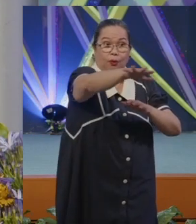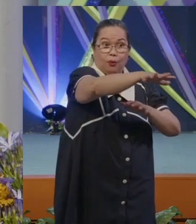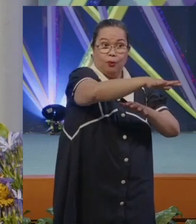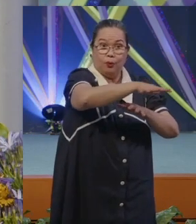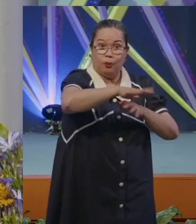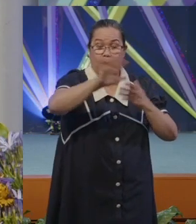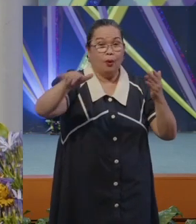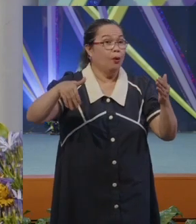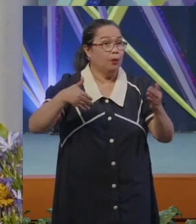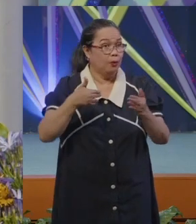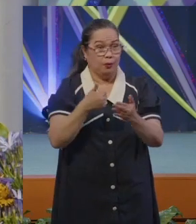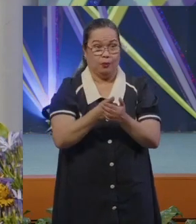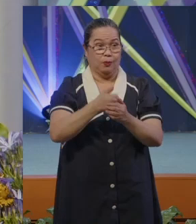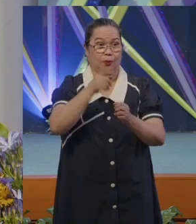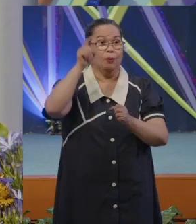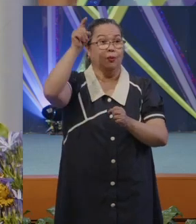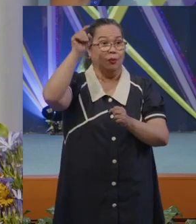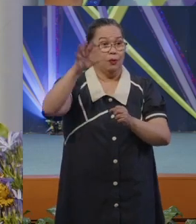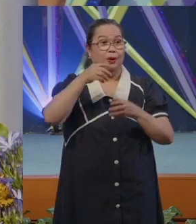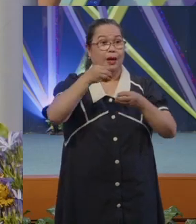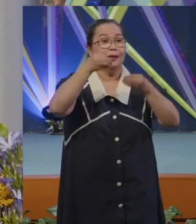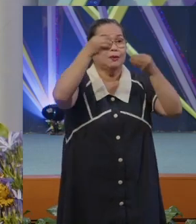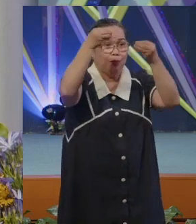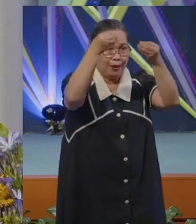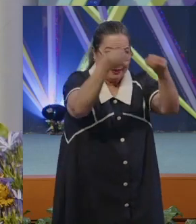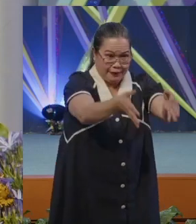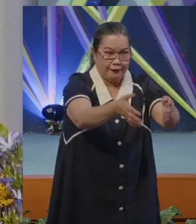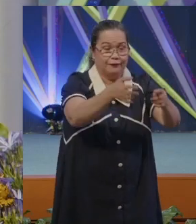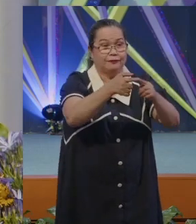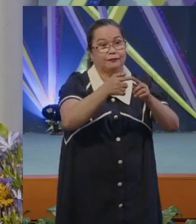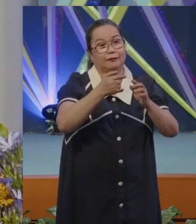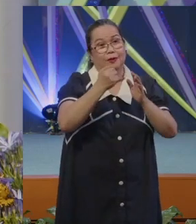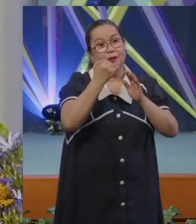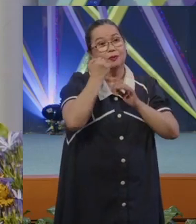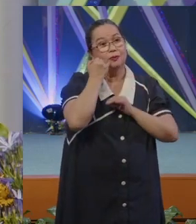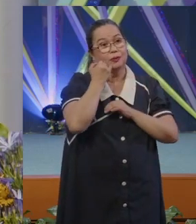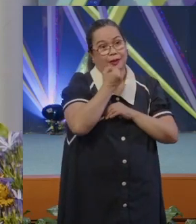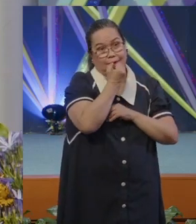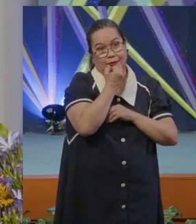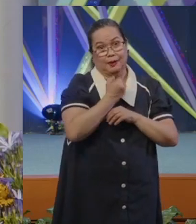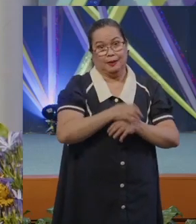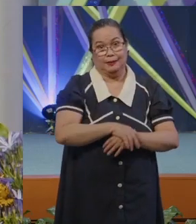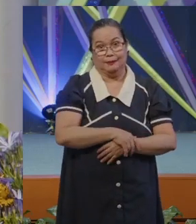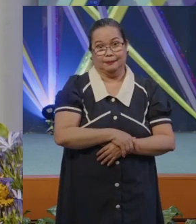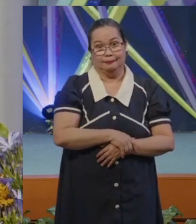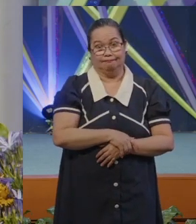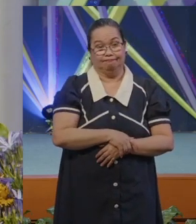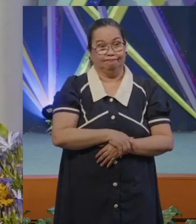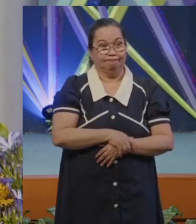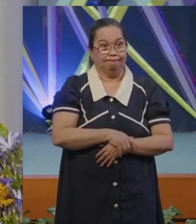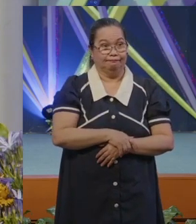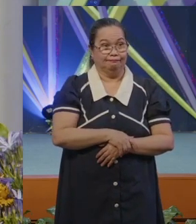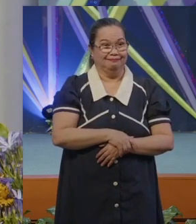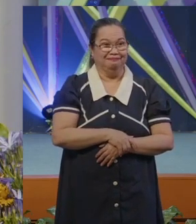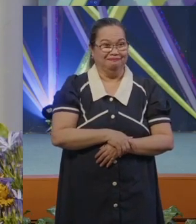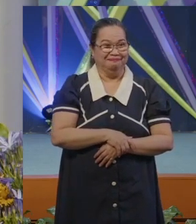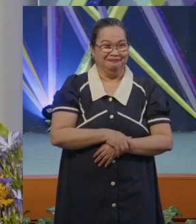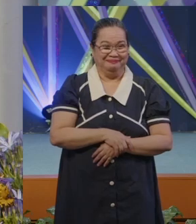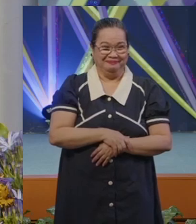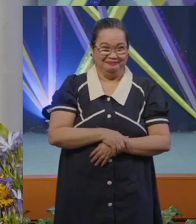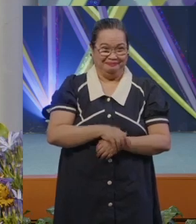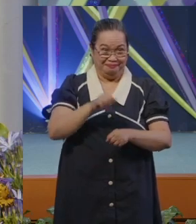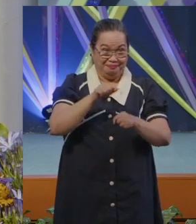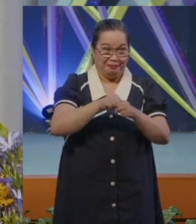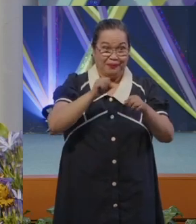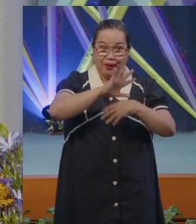Amorites, the Canaanites, the Girgashites, and the Jebusites. Daming ites. Yung